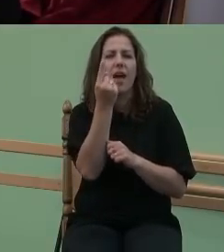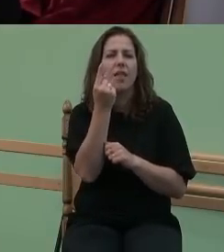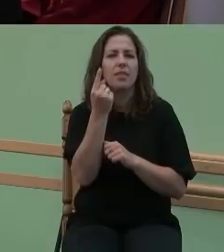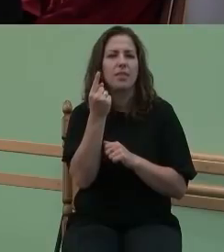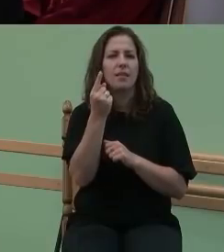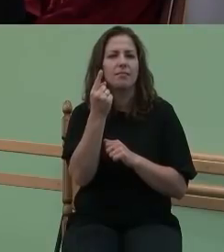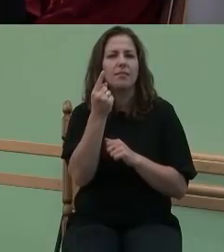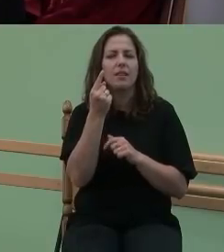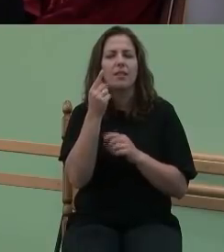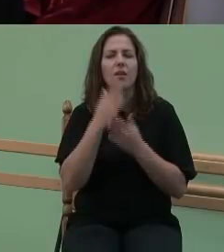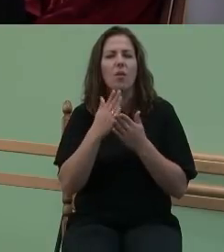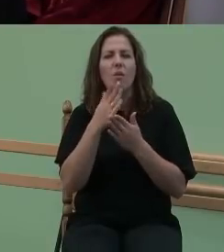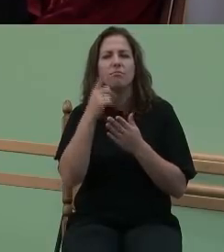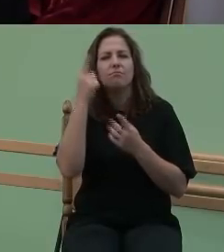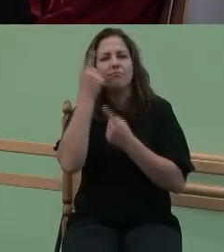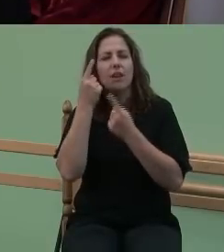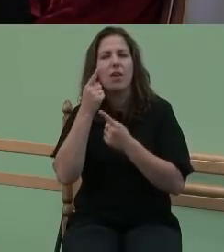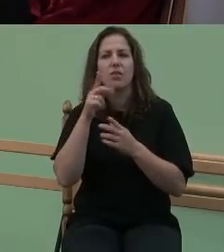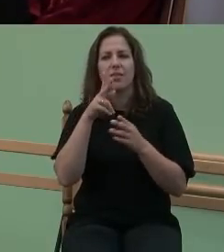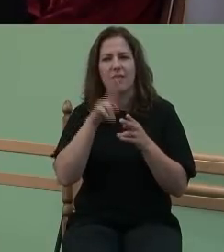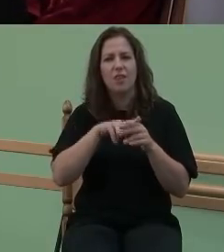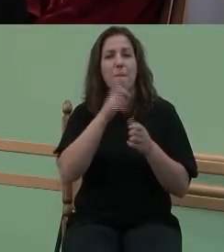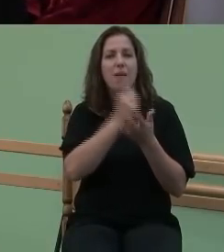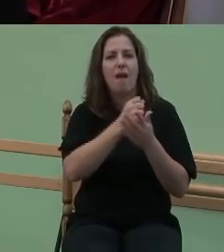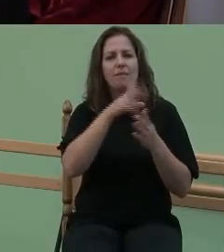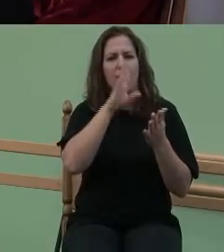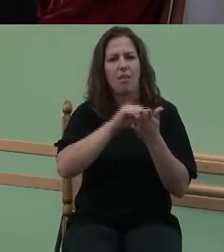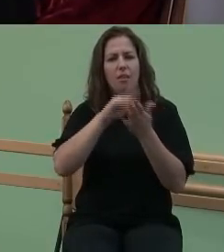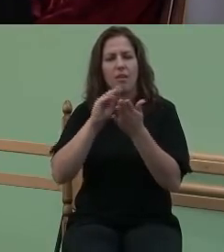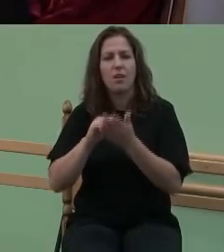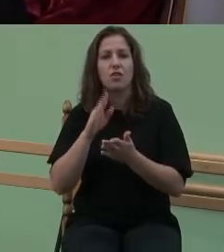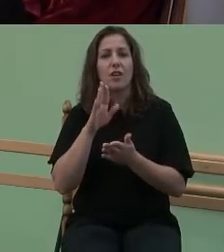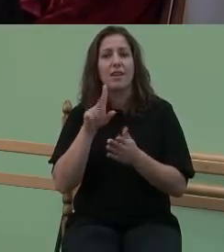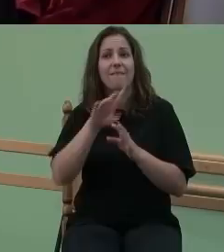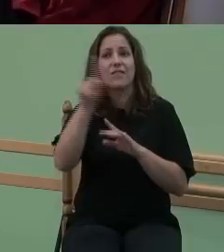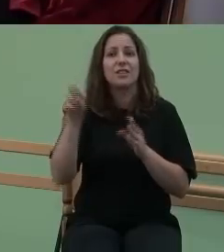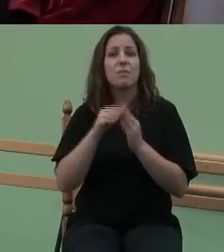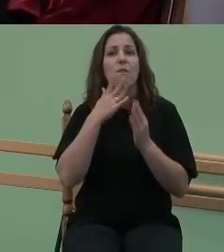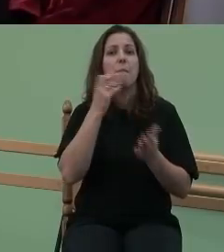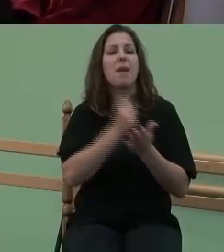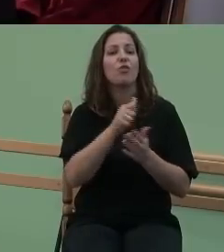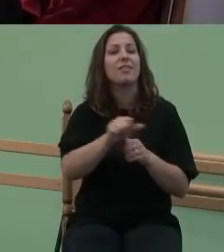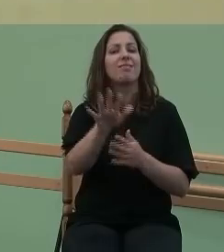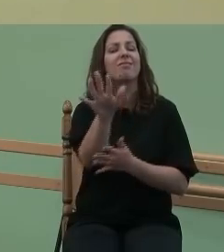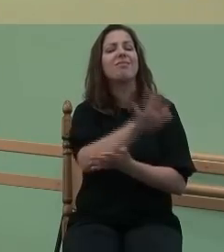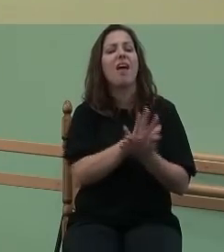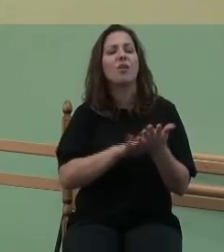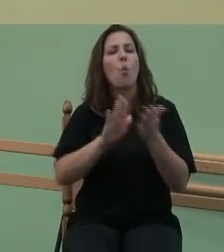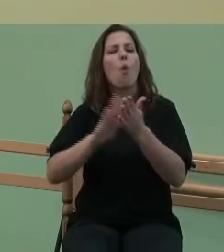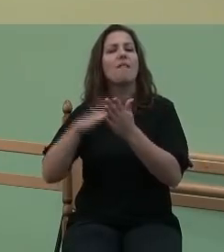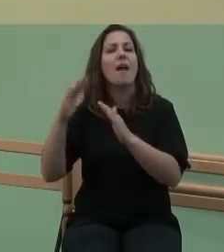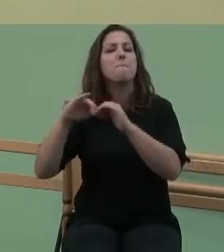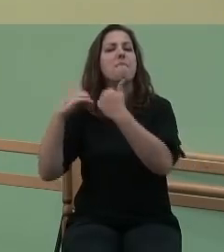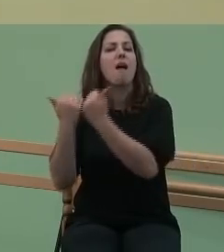to jest jedno ze złudzeń, które zresztą podzielają również prawnicy. Mianowicie, kiedy wszyscy myślą, że prawo to jest tekst, który uchwali